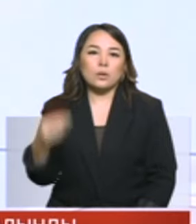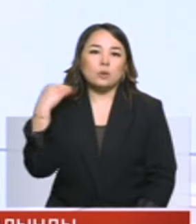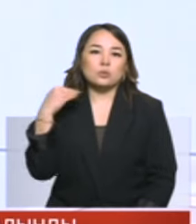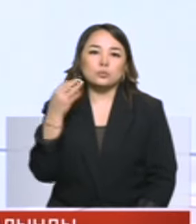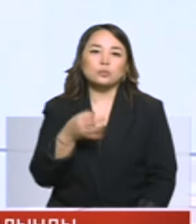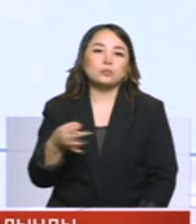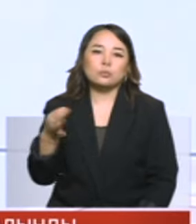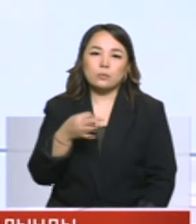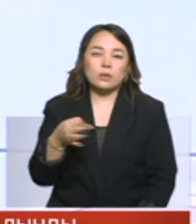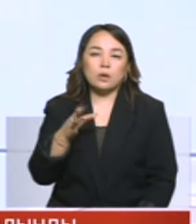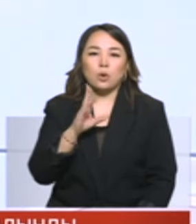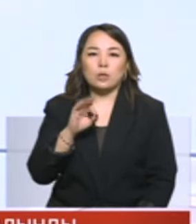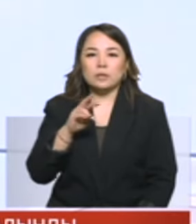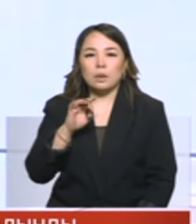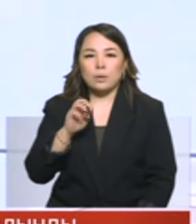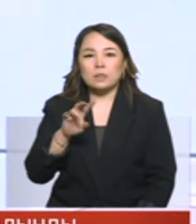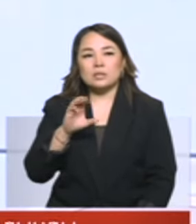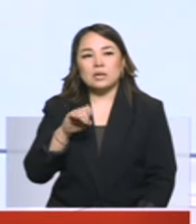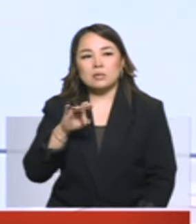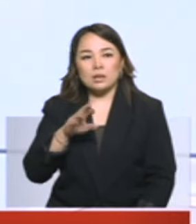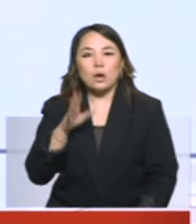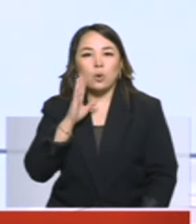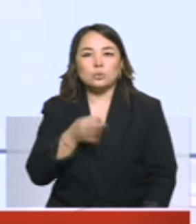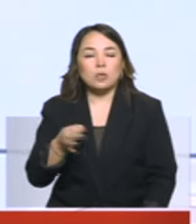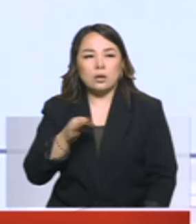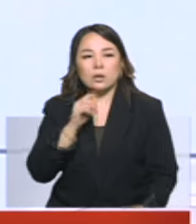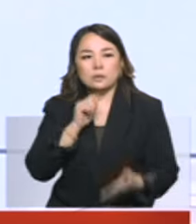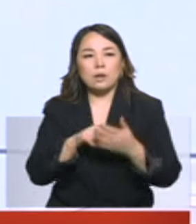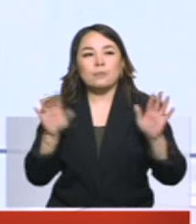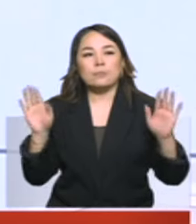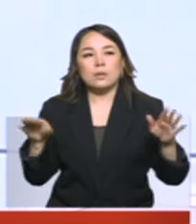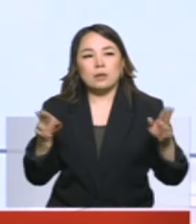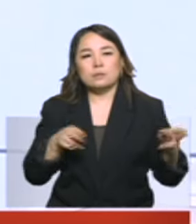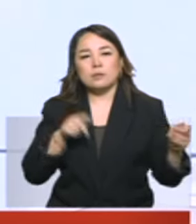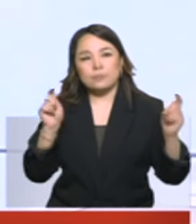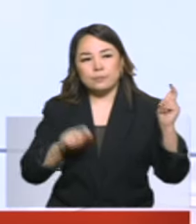Түркістан облысындағы Көлдірмен Сырдария өзенінде аққулар келді.